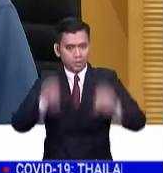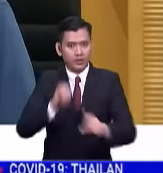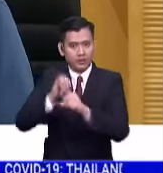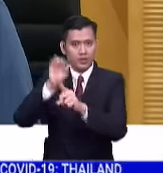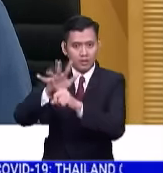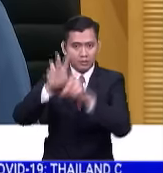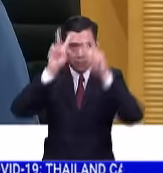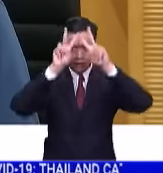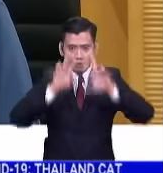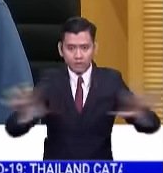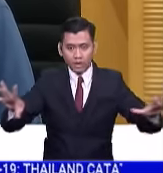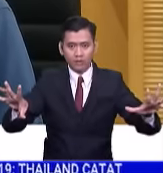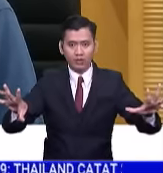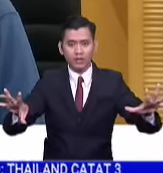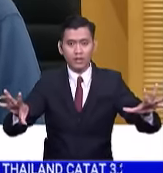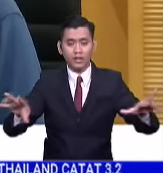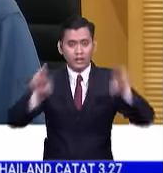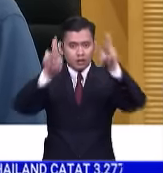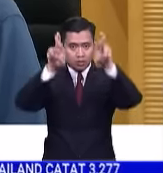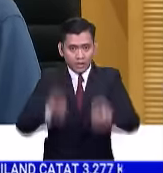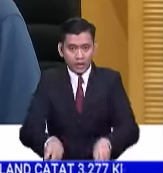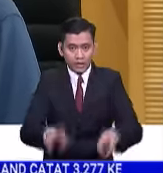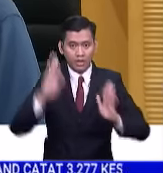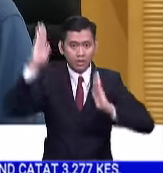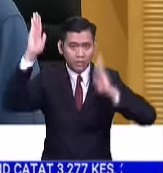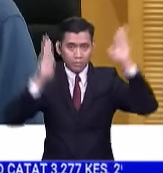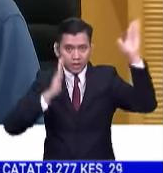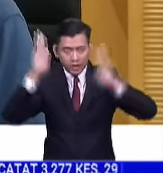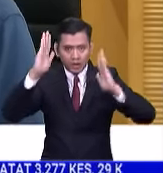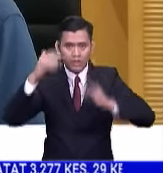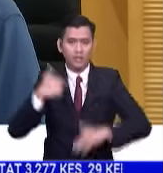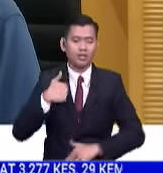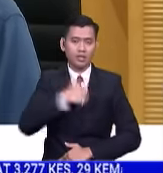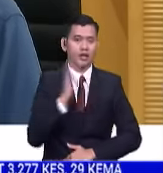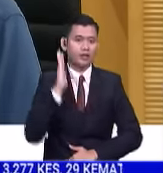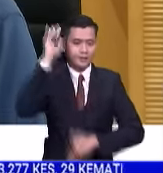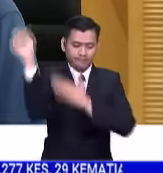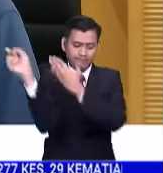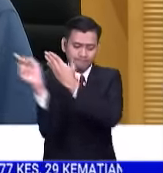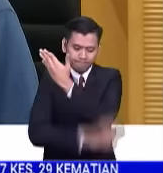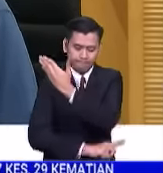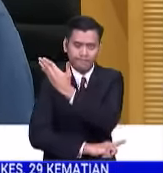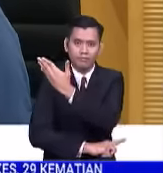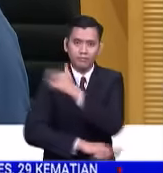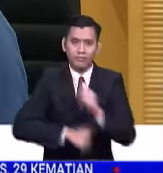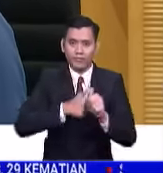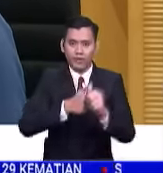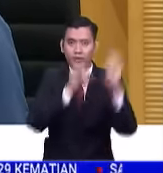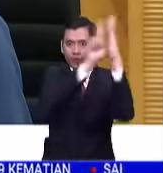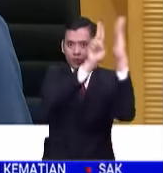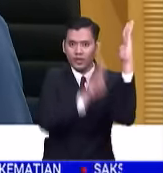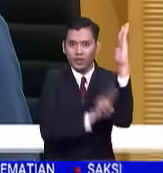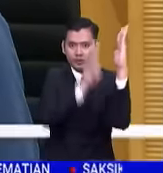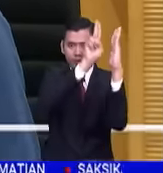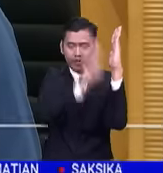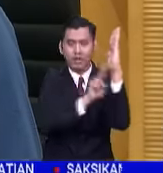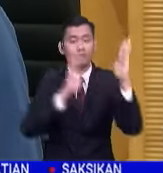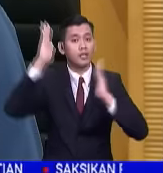awam, kita akan mengambil mengikut lunas perundangan dalam negara